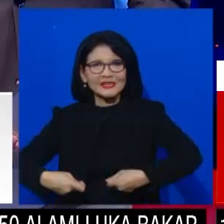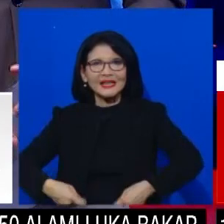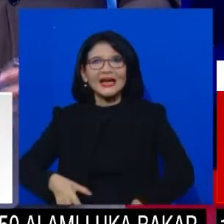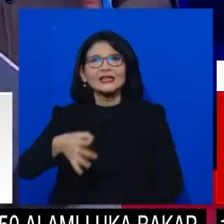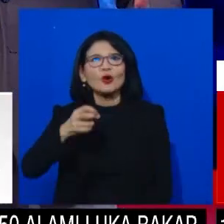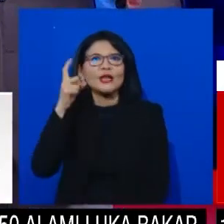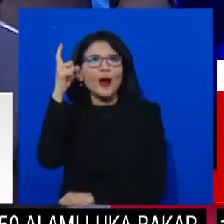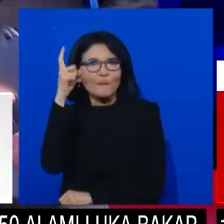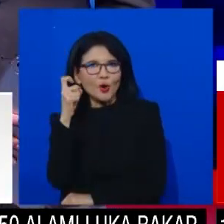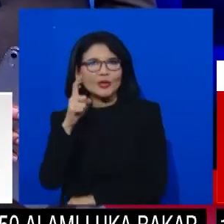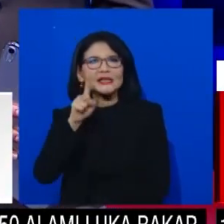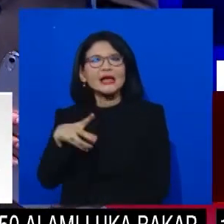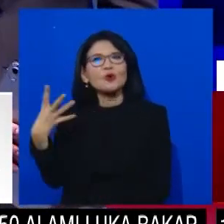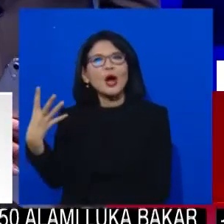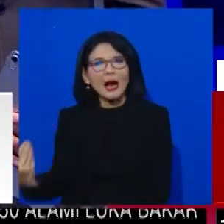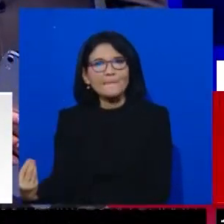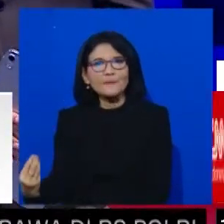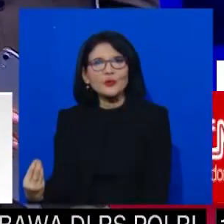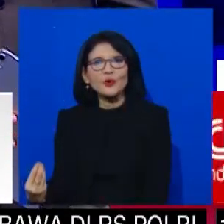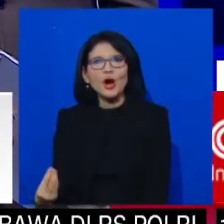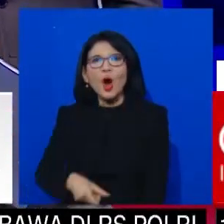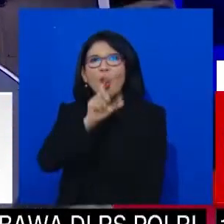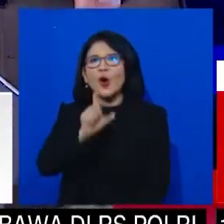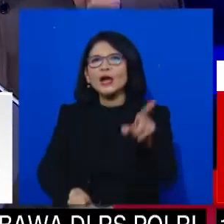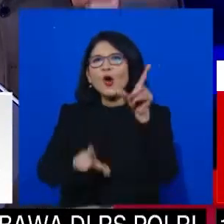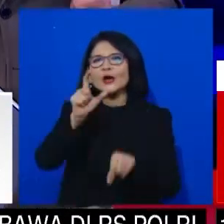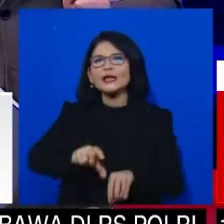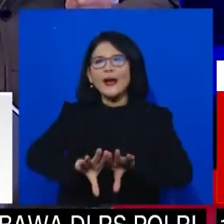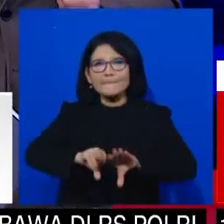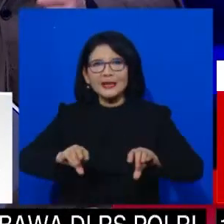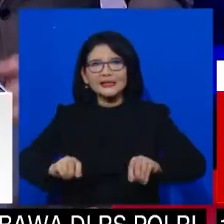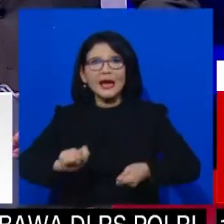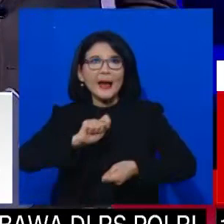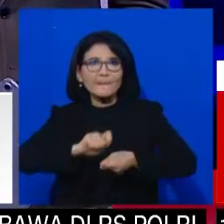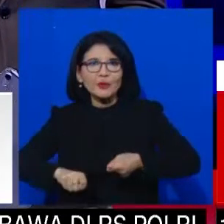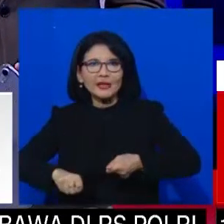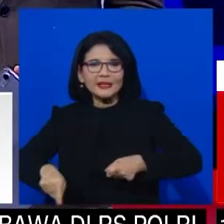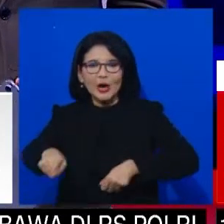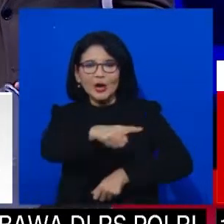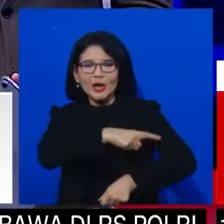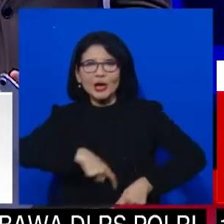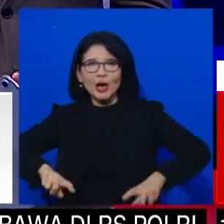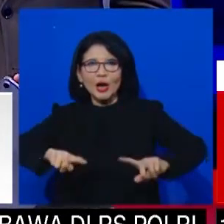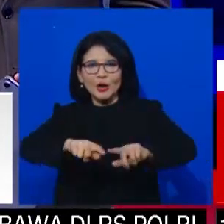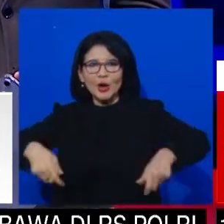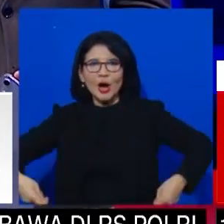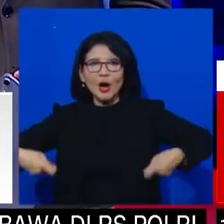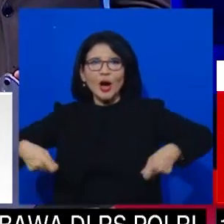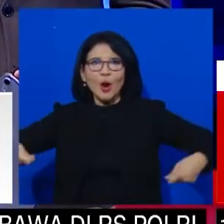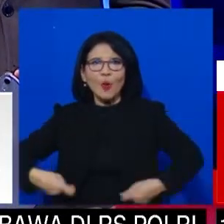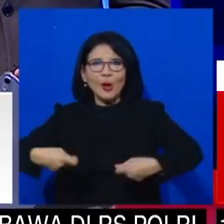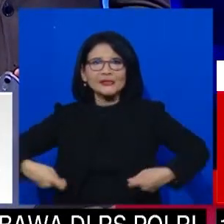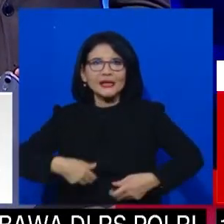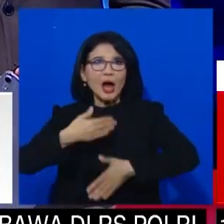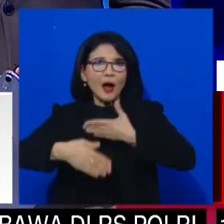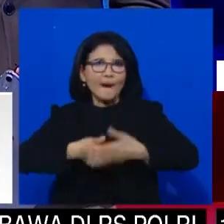Barat, ada satu kampung yang mayoritas warganya bekerja sebagai pembuat wajan tradisional. Walau proses pembuatannya